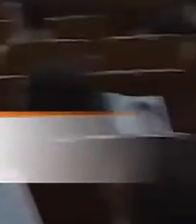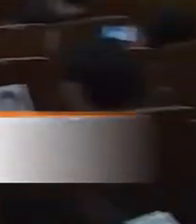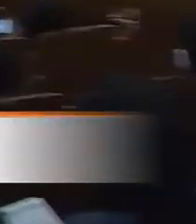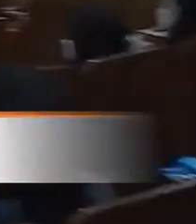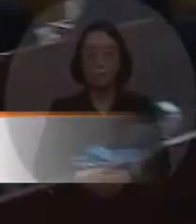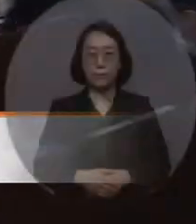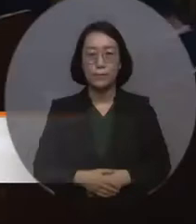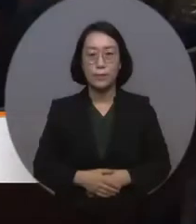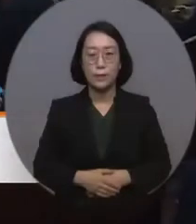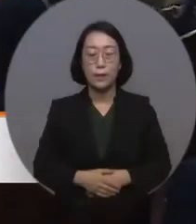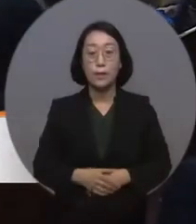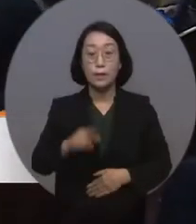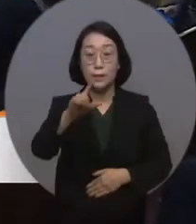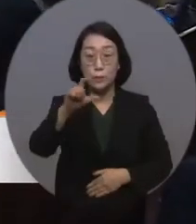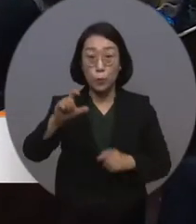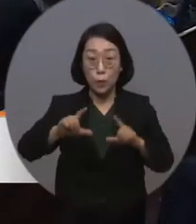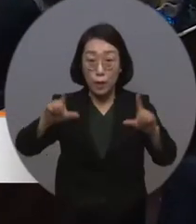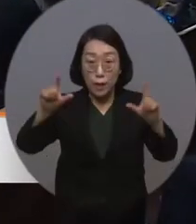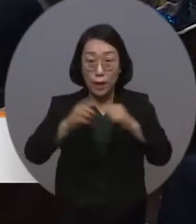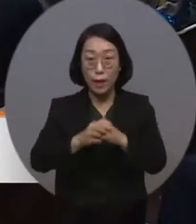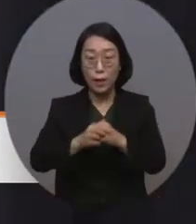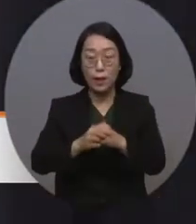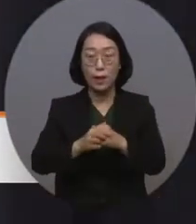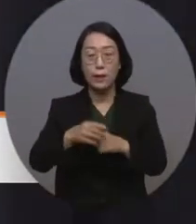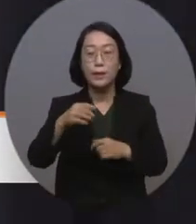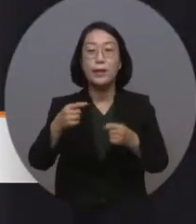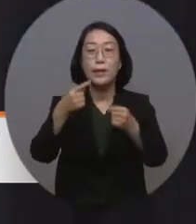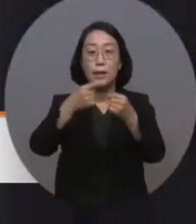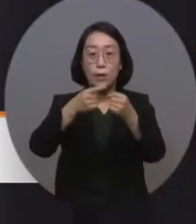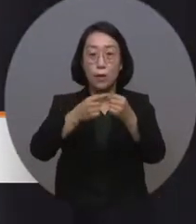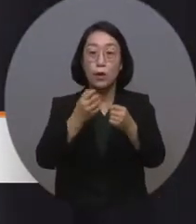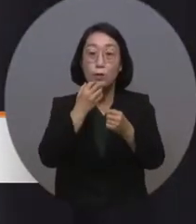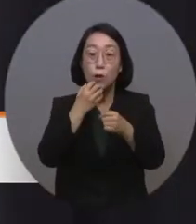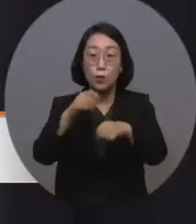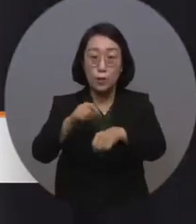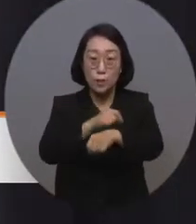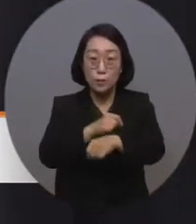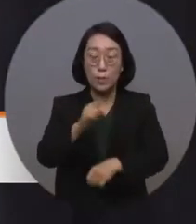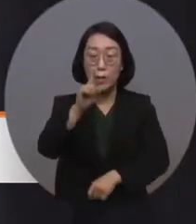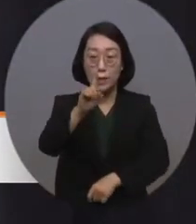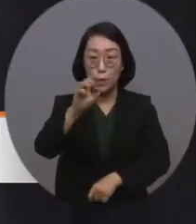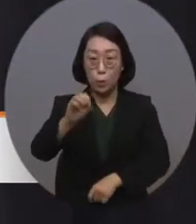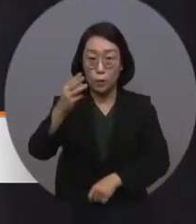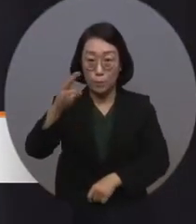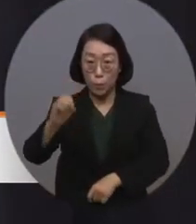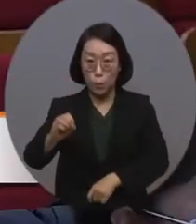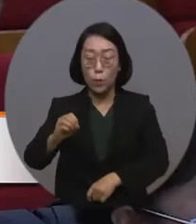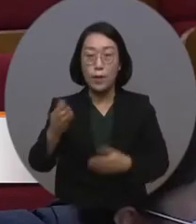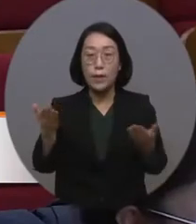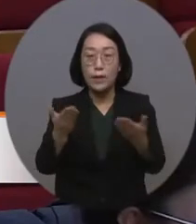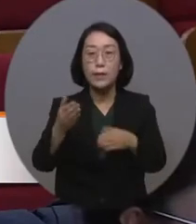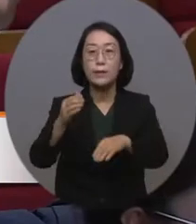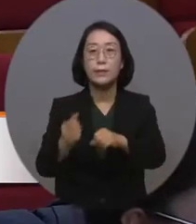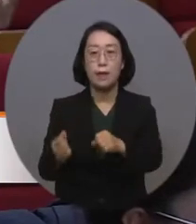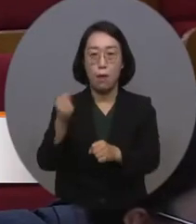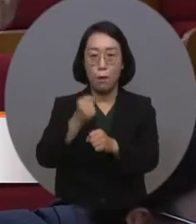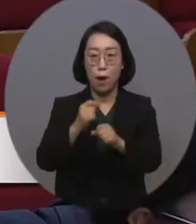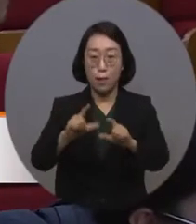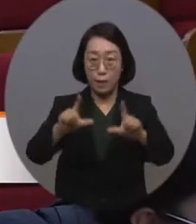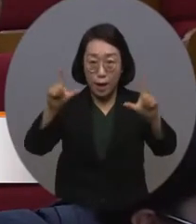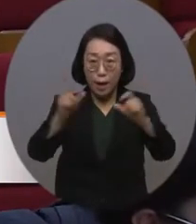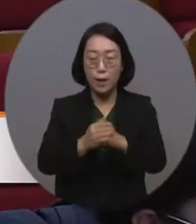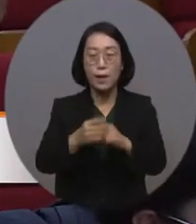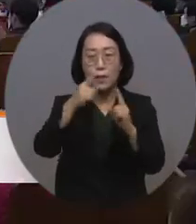지난 15일 동자 투홀에서 제1회 서울특별시 1030 장애인 직업재활의 날 기념식이